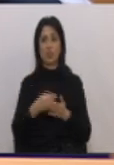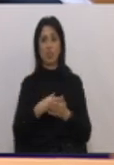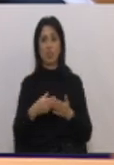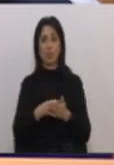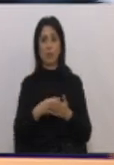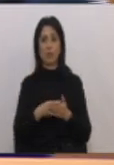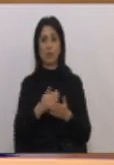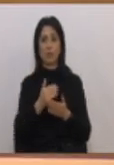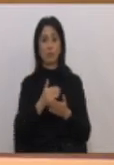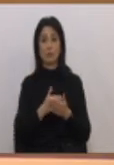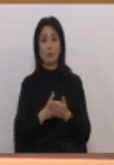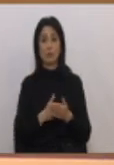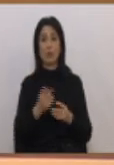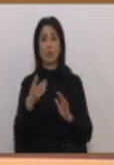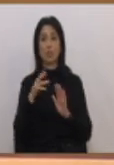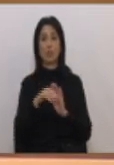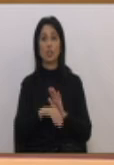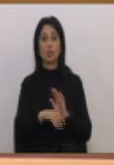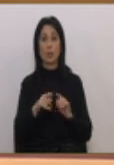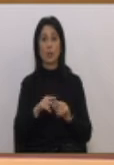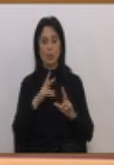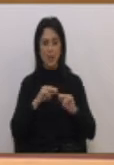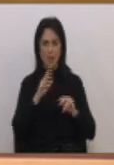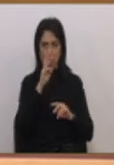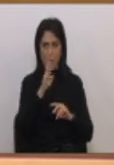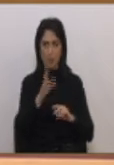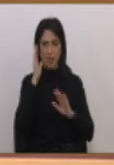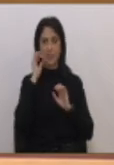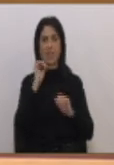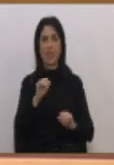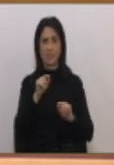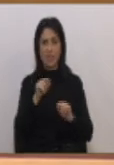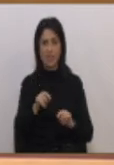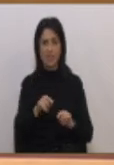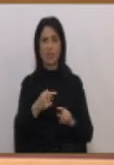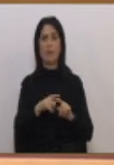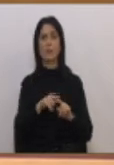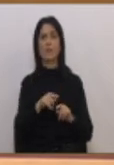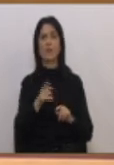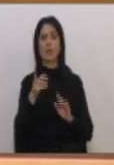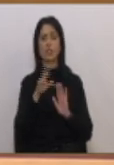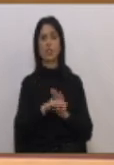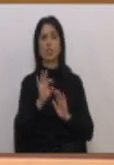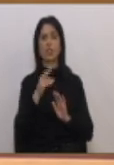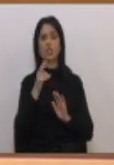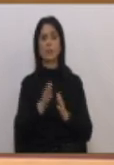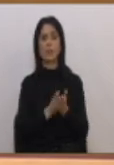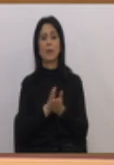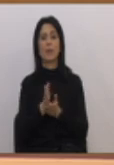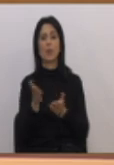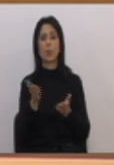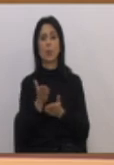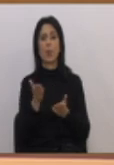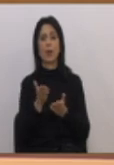chveni mosakhleobistvis. Mat choris pedagogobis khelpasebi, mat choris tavdasis utqebis gazrda byudzhetshi, mat choris sotsialur mimartuleba